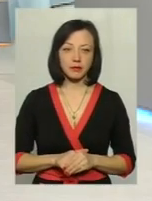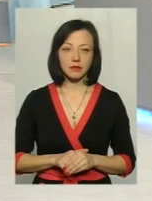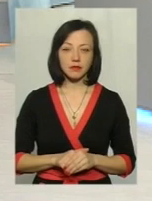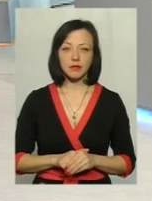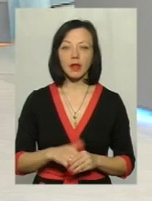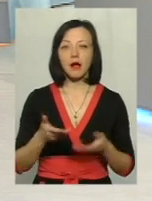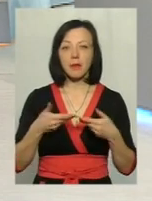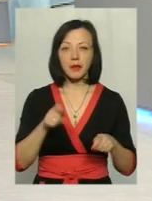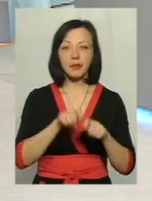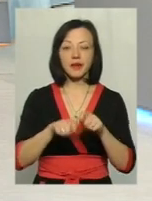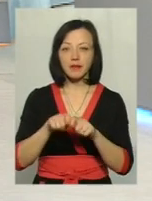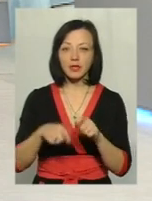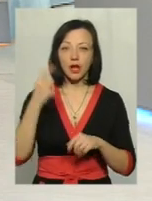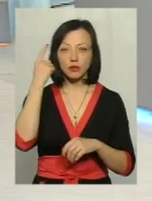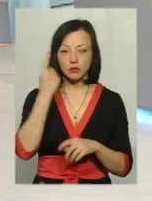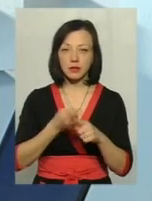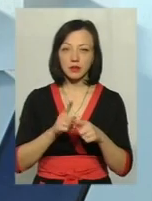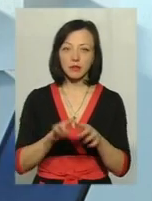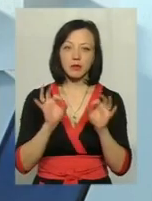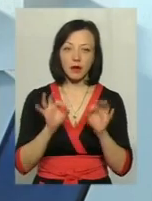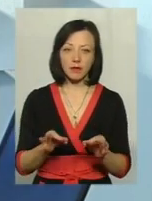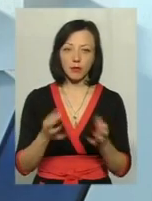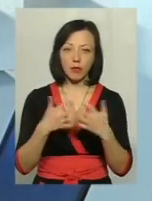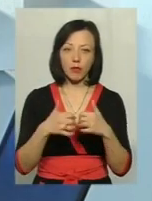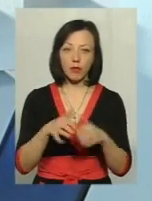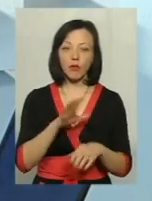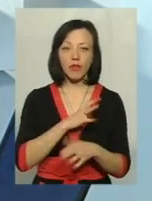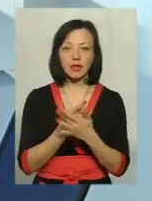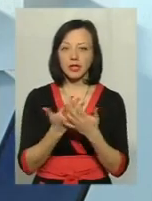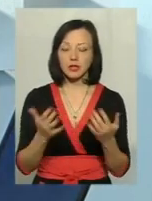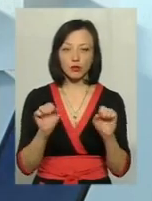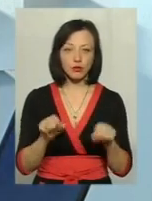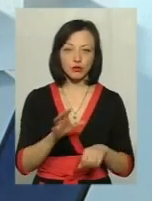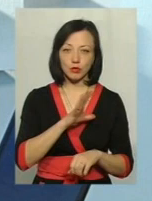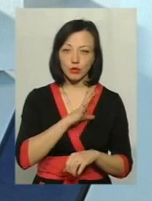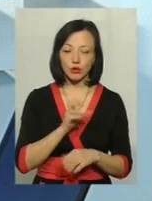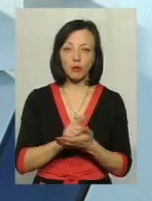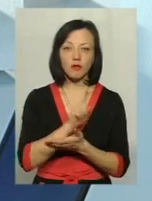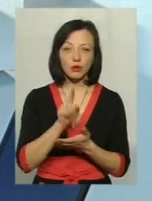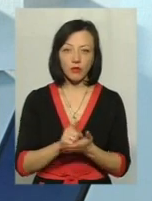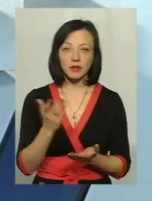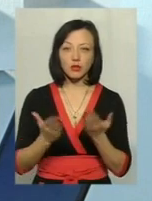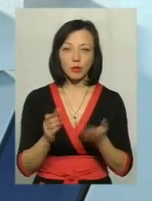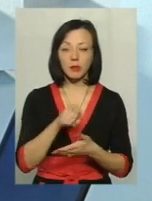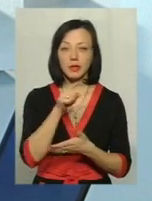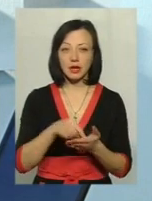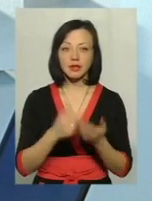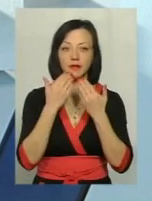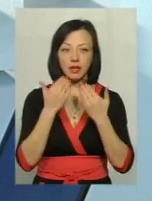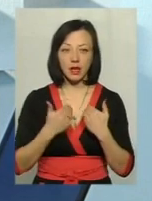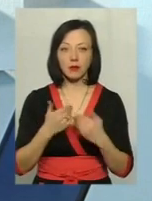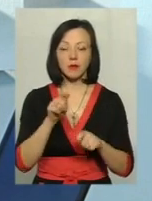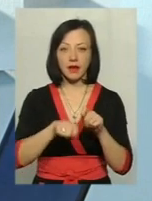Дякую. Ми провіримо і там, я думаю, що там правильно пораховано. Буває, різне може бути. Ну, обов'язково, якщо якісь питання, звертайтесь,